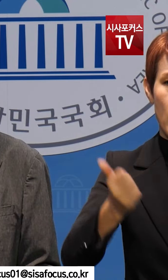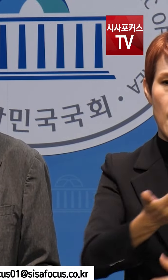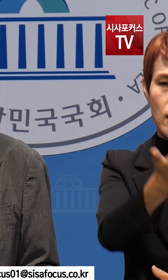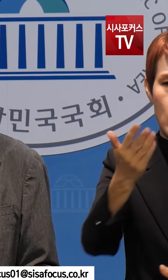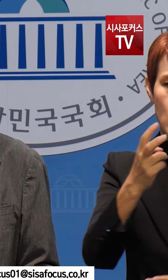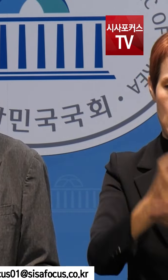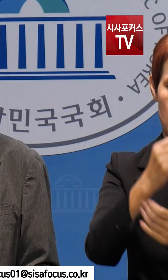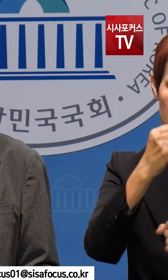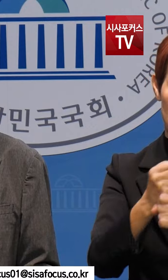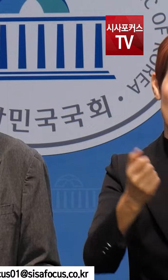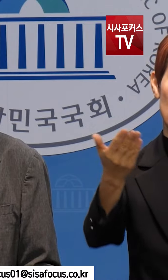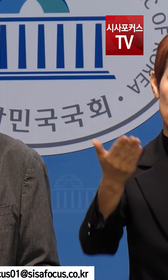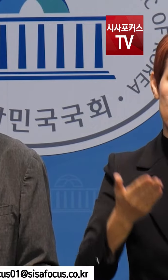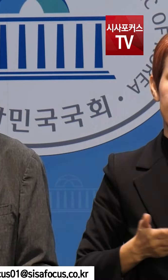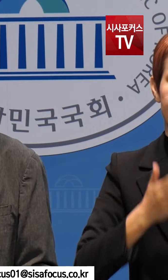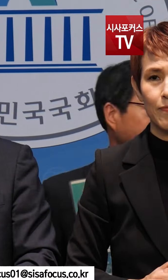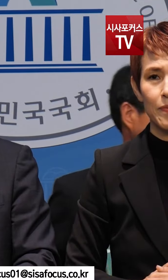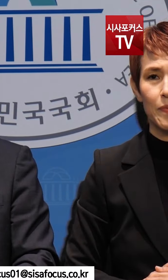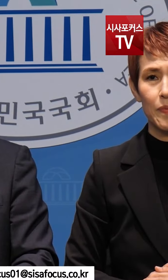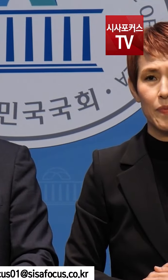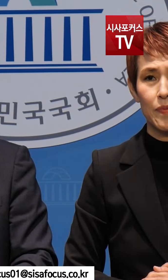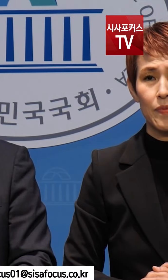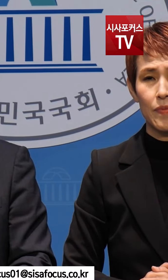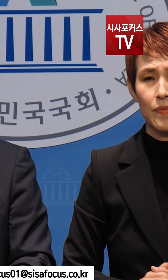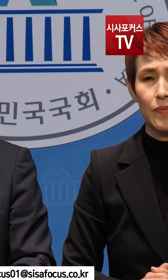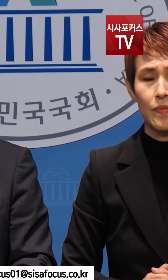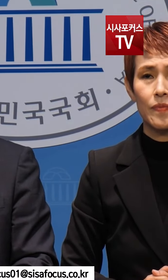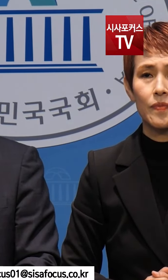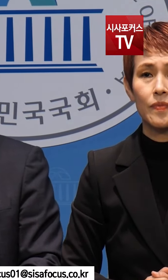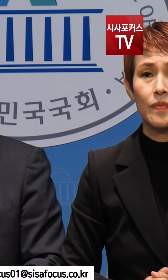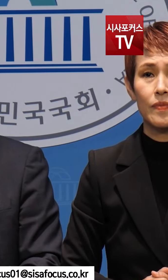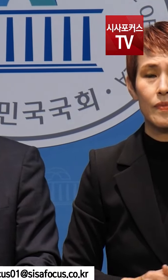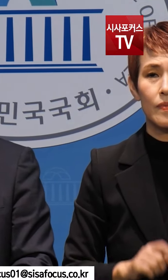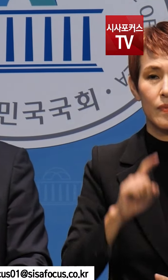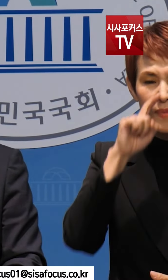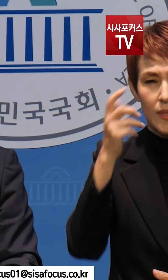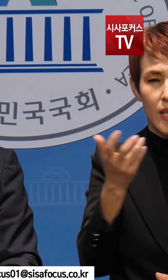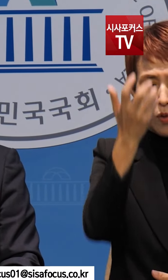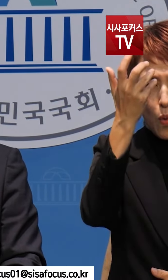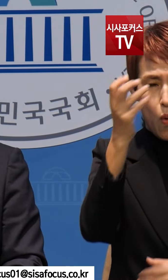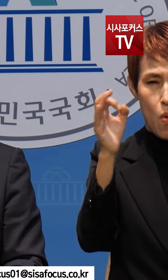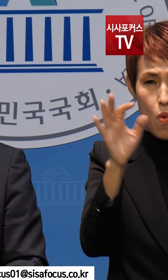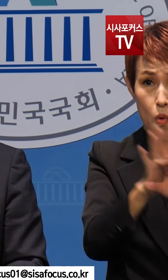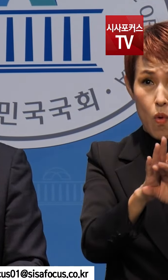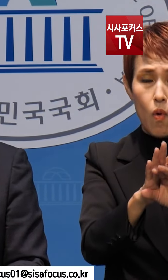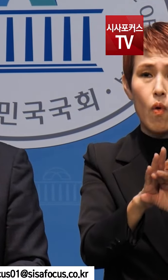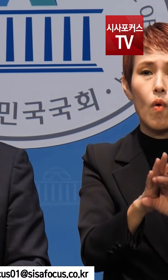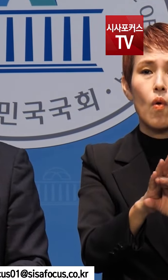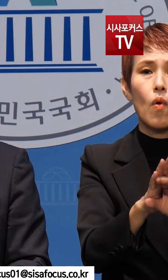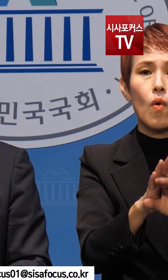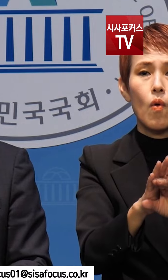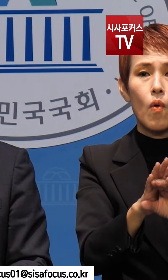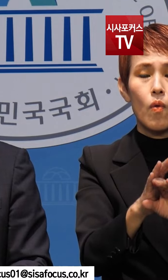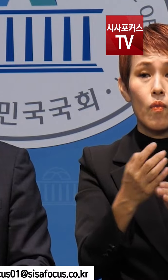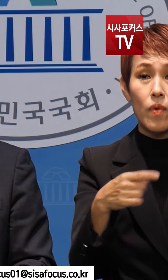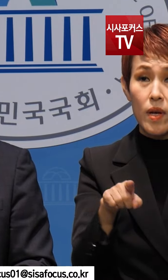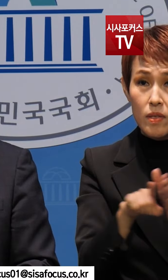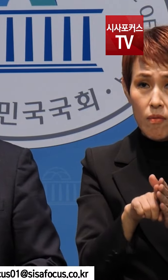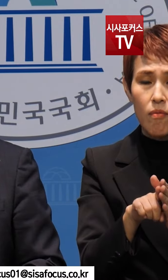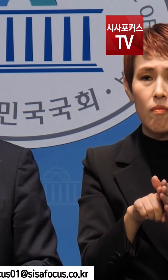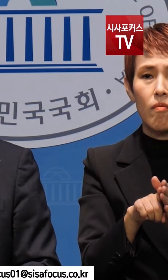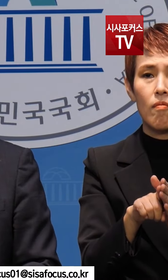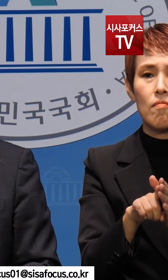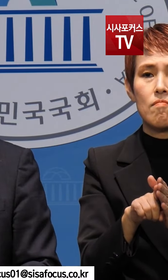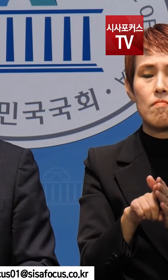법을 제정해 주실 것을 촉구합니다 교의 대응과 탄소 중립 실현을 위한 탈석탄 재생에너지 확대